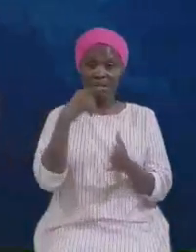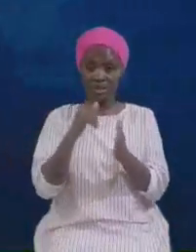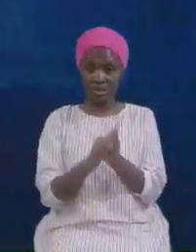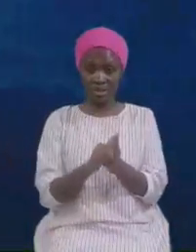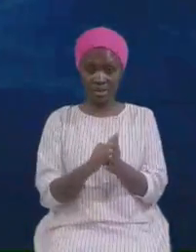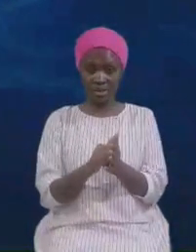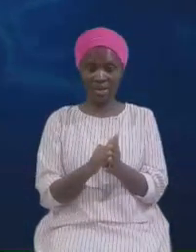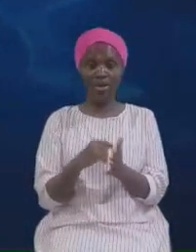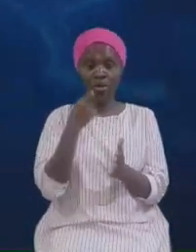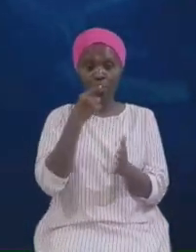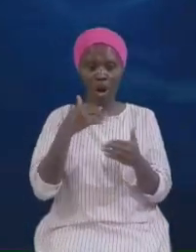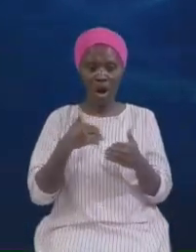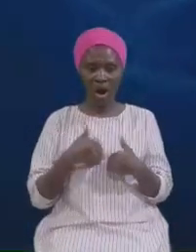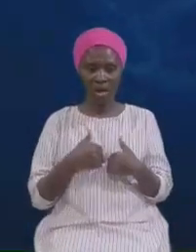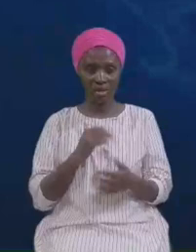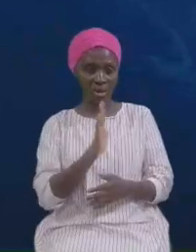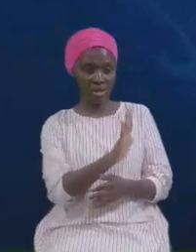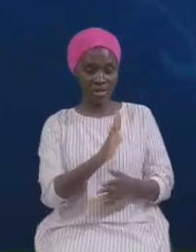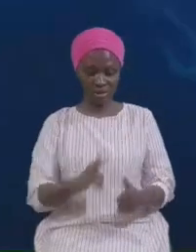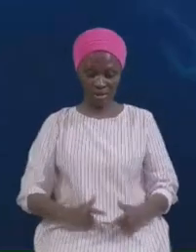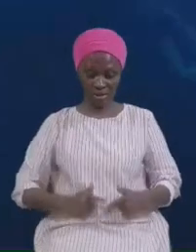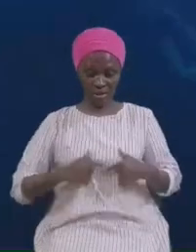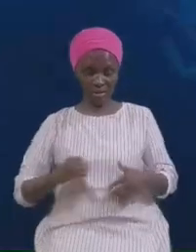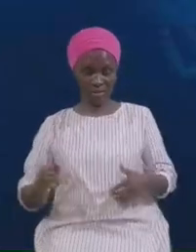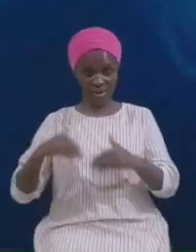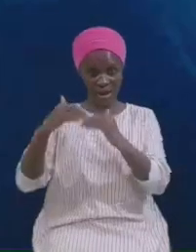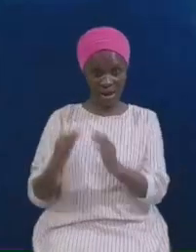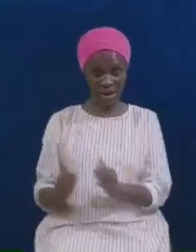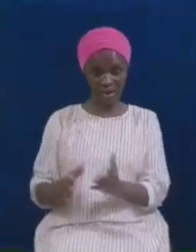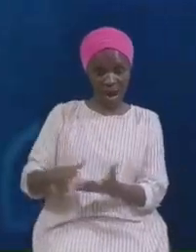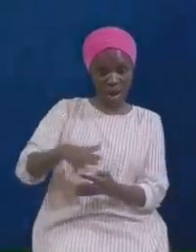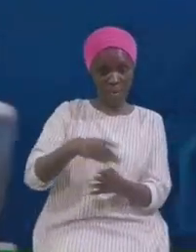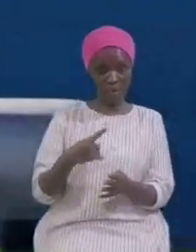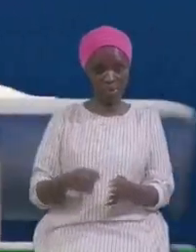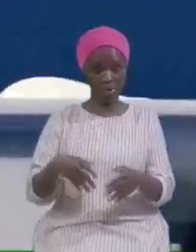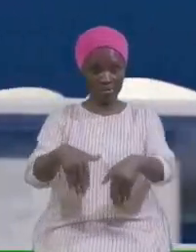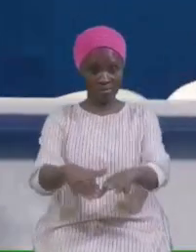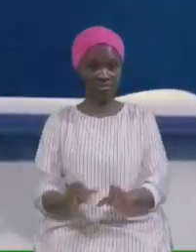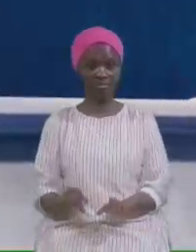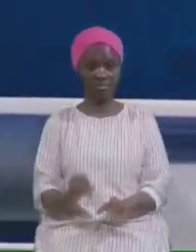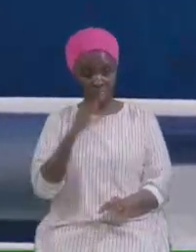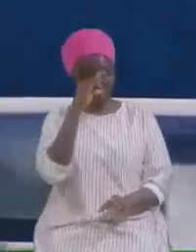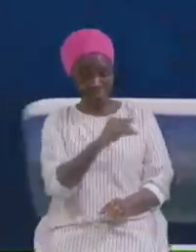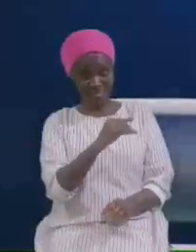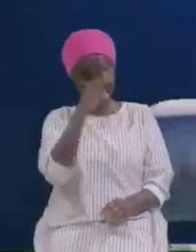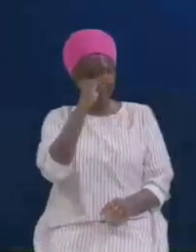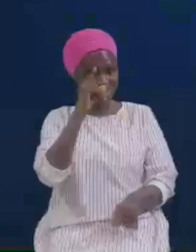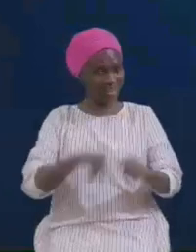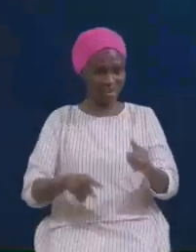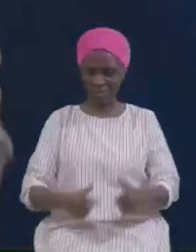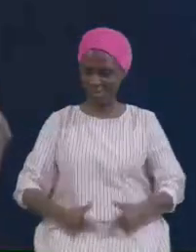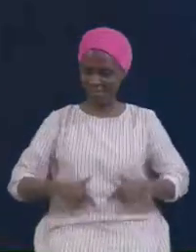Cet homme avait sa demeure dans les sépulcres. Il ne pouvait plus vivre